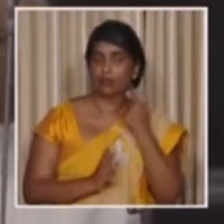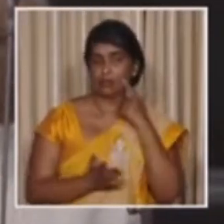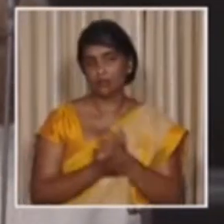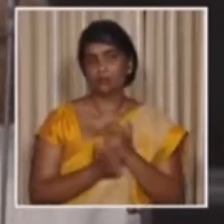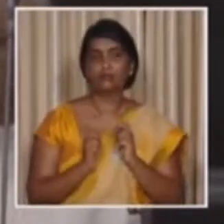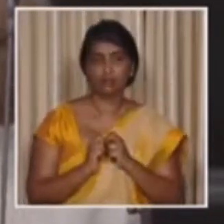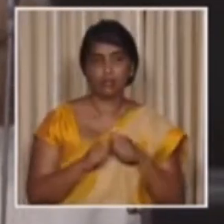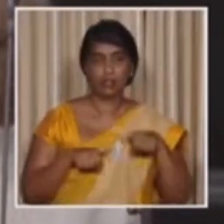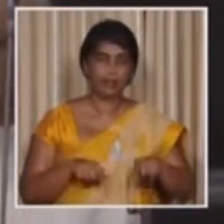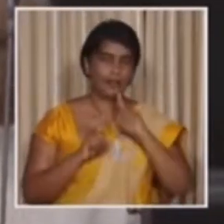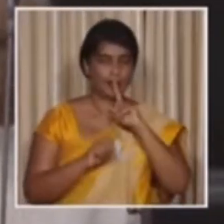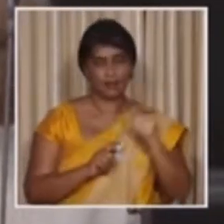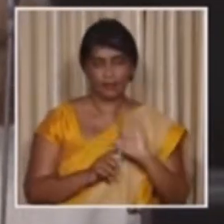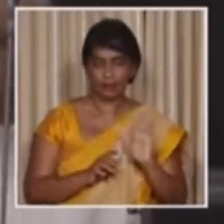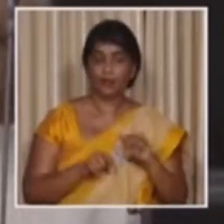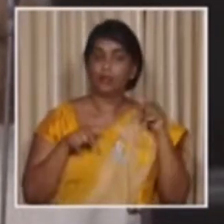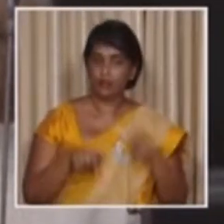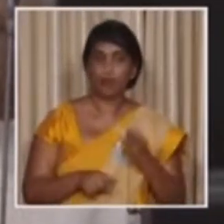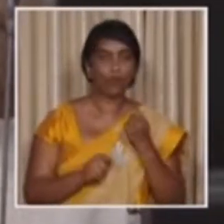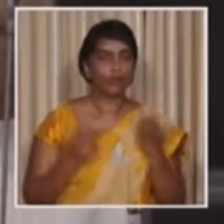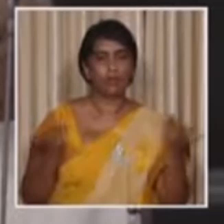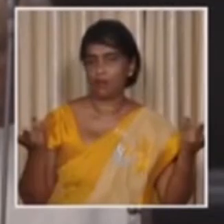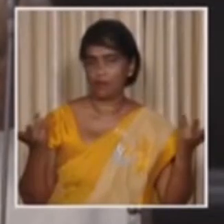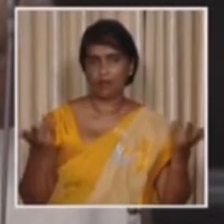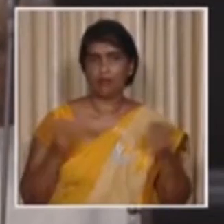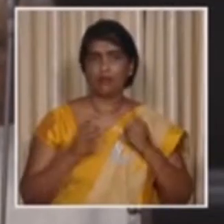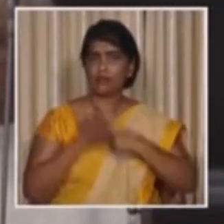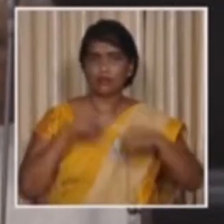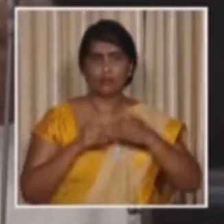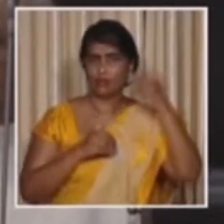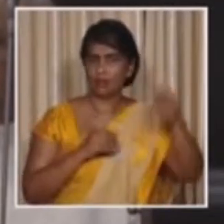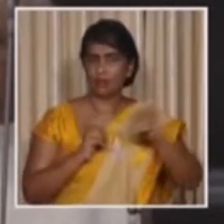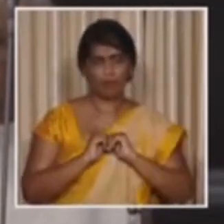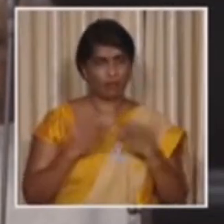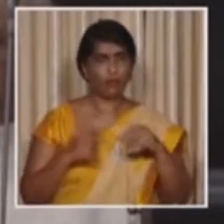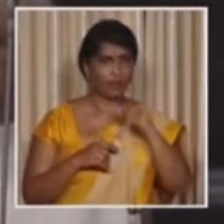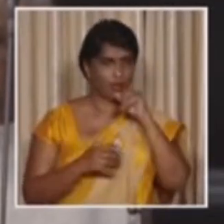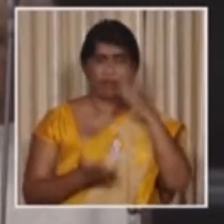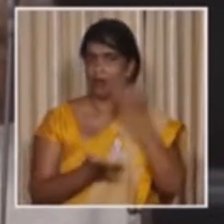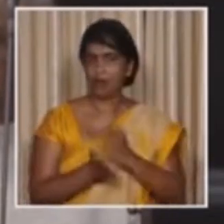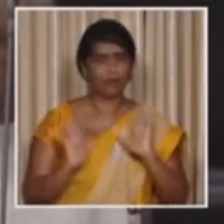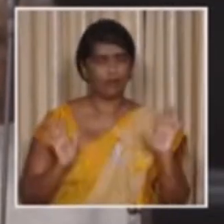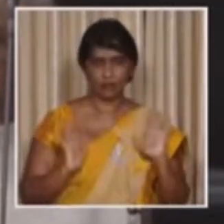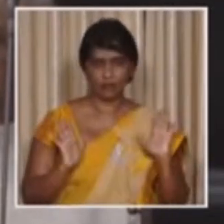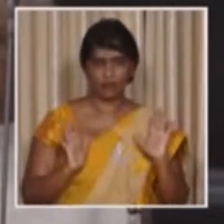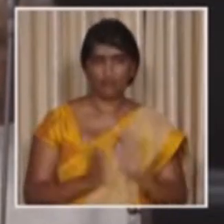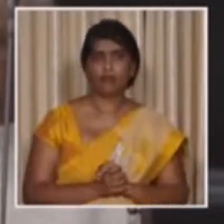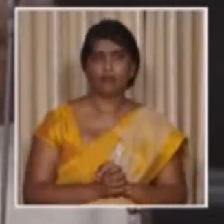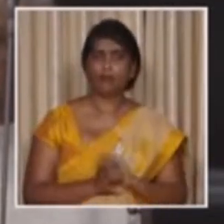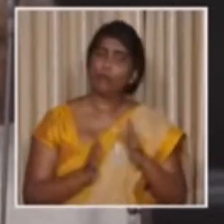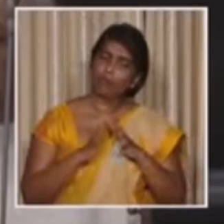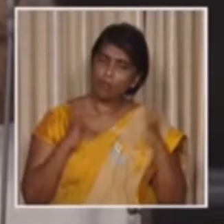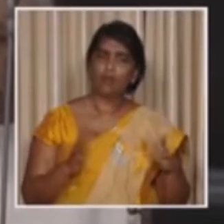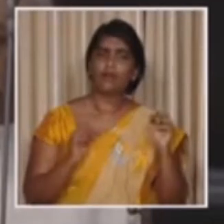තියෙනවා. මම කියන්නේ මෙතන කියන්නේ දැන්ට අපිට මුදල් නැහැ. මේක කල් දාන්න උවමනා නැහැ. මේක මේ නවත්තන්න උවමනා නැහැ. ඕන තරම්